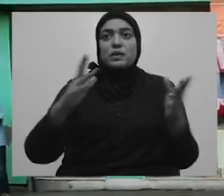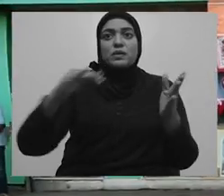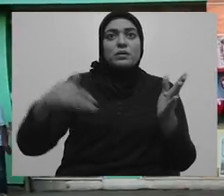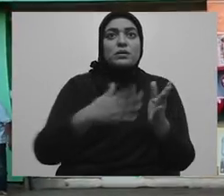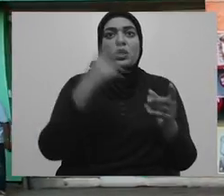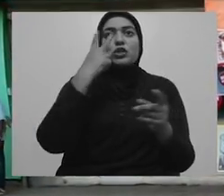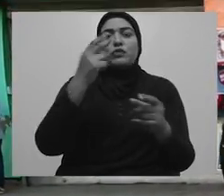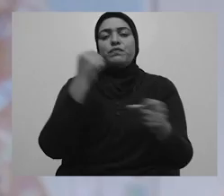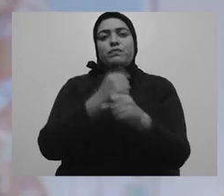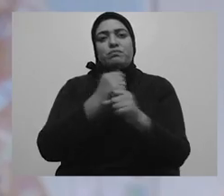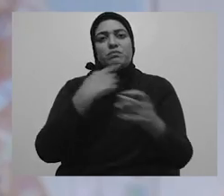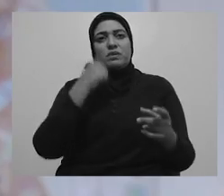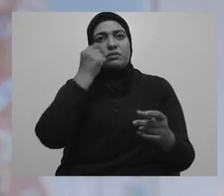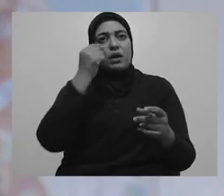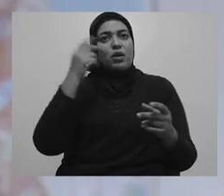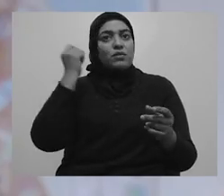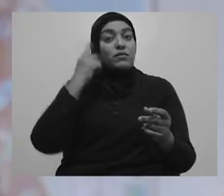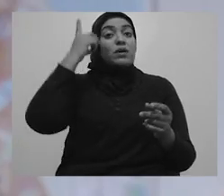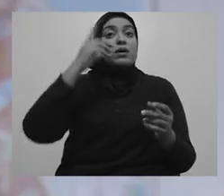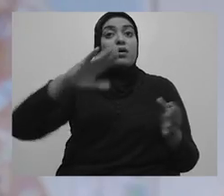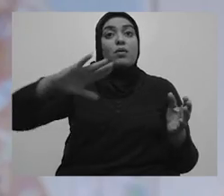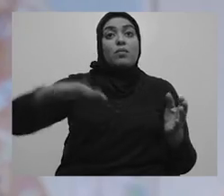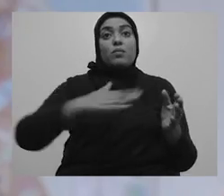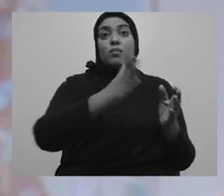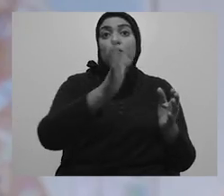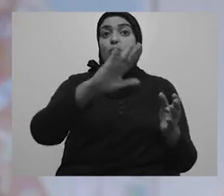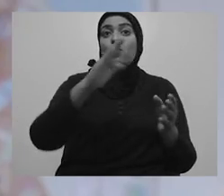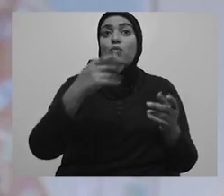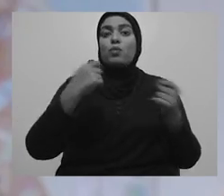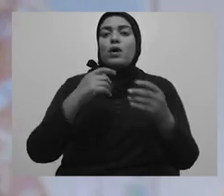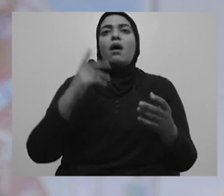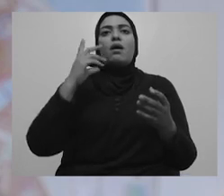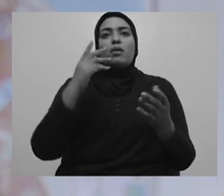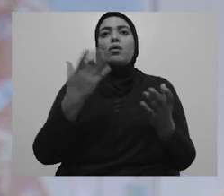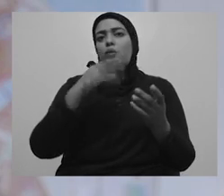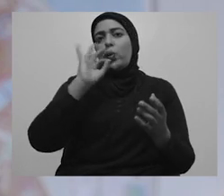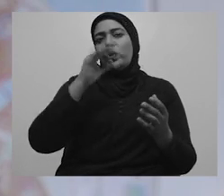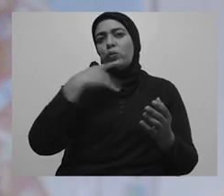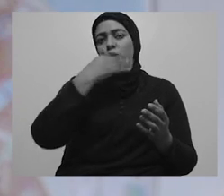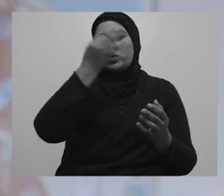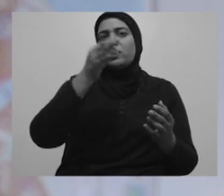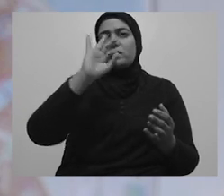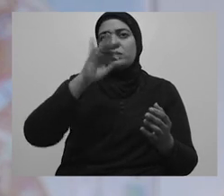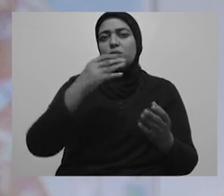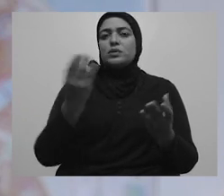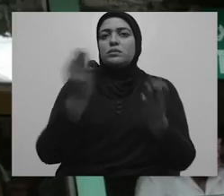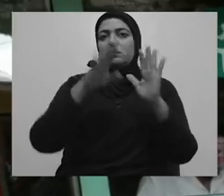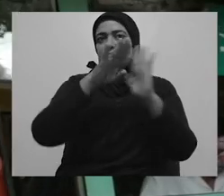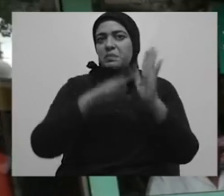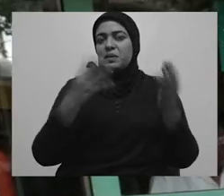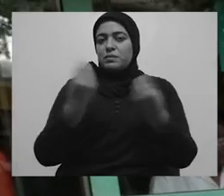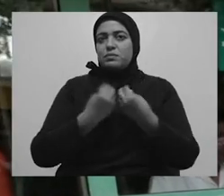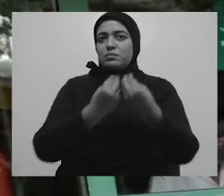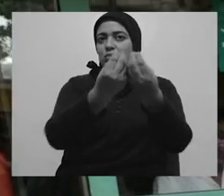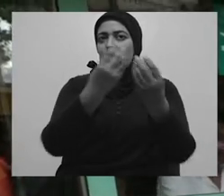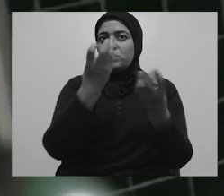بالمدير الموارد البشرية. قال لي اوكي باش يحضروا معاك 5 معناها من سبيسياليتي مختلفة. كي